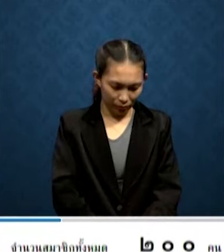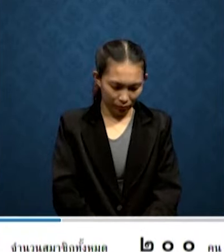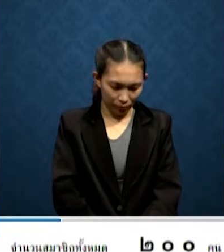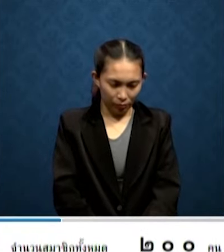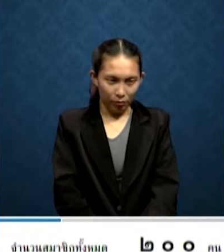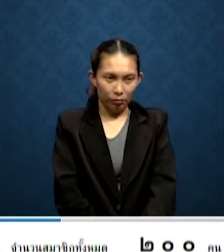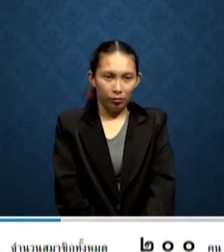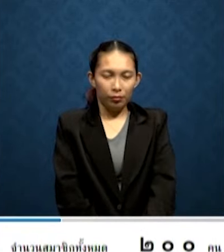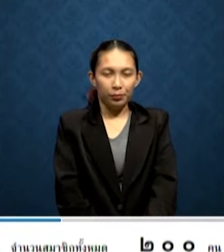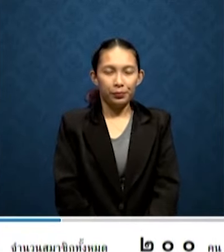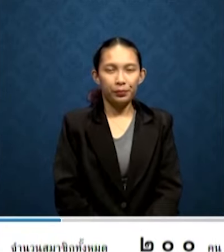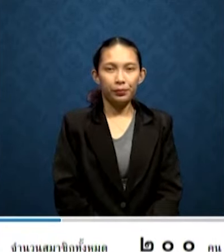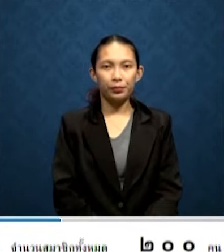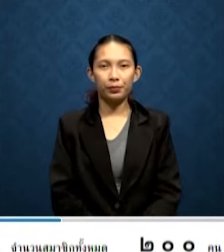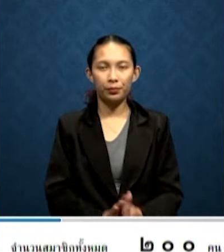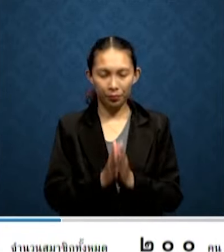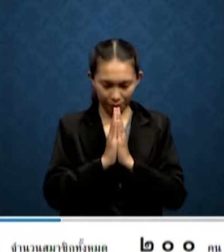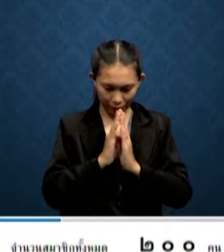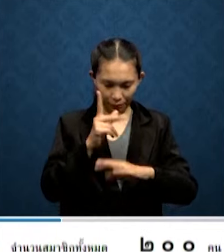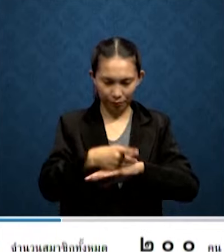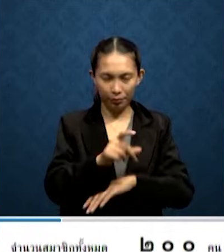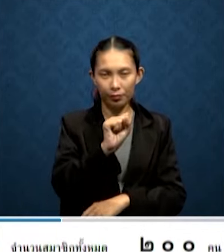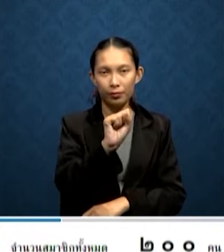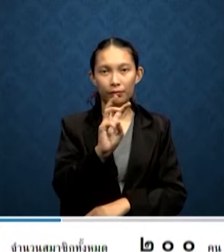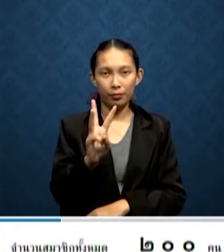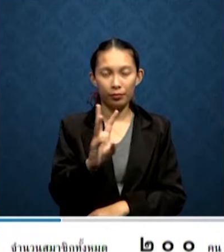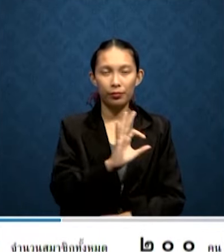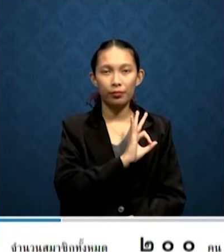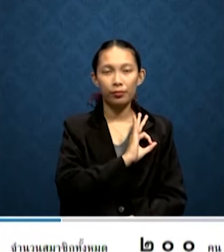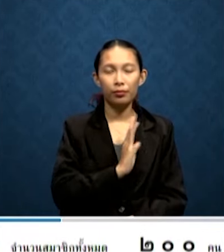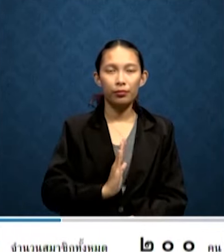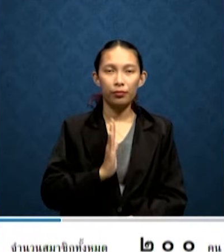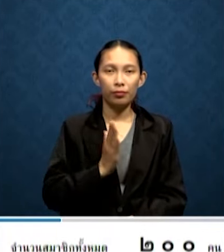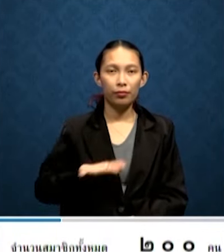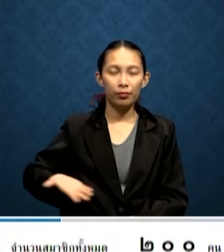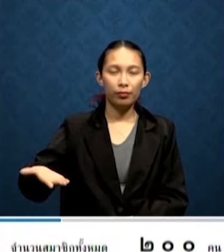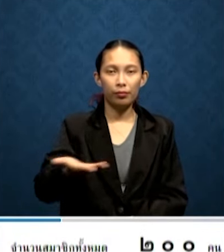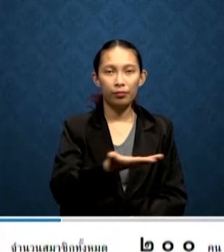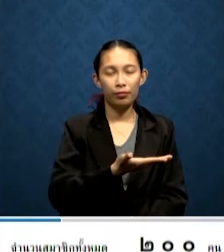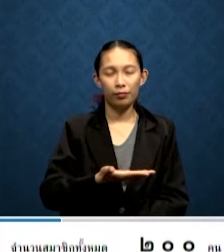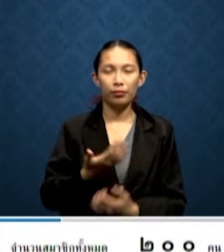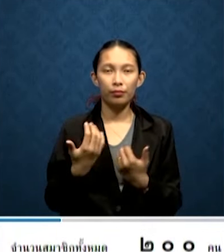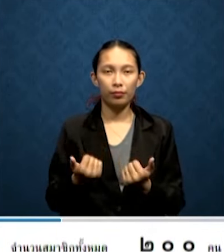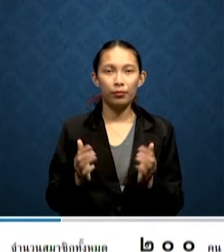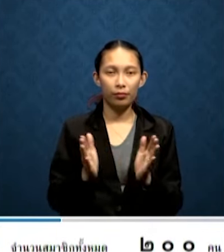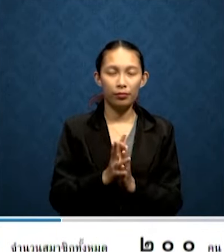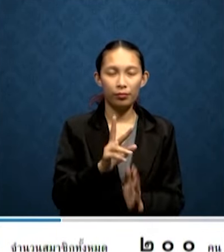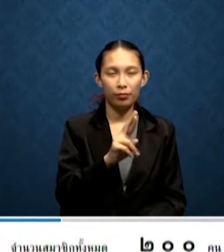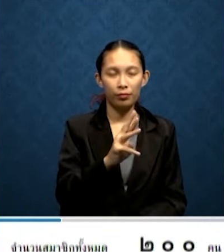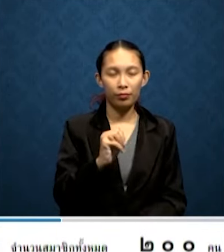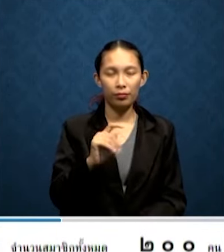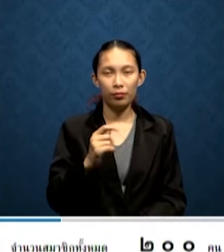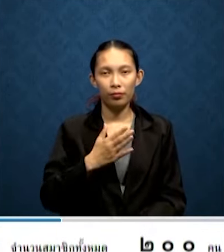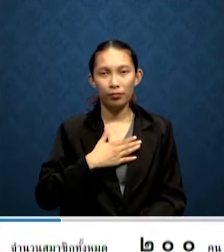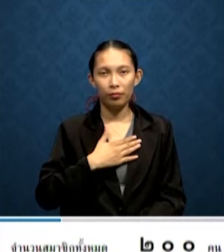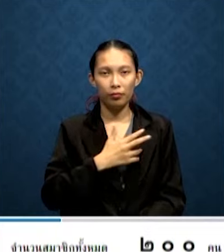ครับกราบเรียนท่านประธานวุฒิสภาและสมาชิกผู้ทรงเกียรติทุกท่านรวมถึงรัฐมนตรีกับผมด